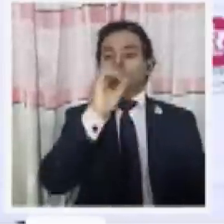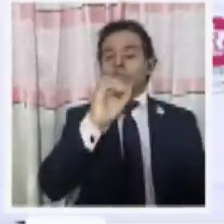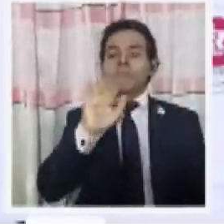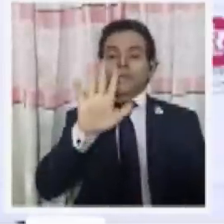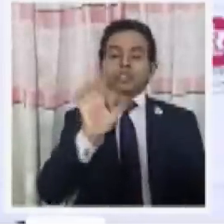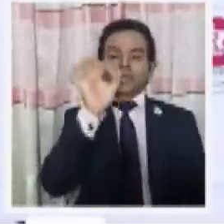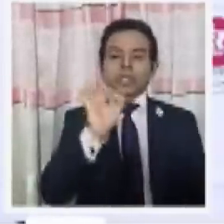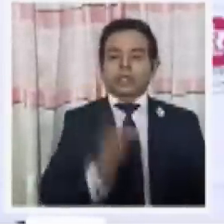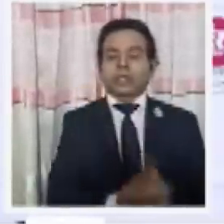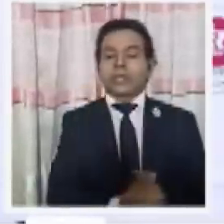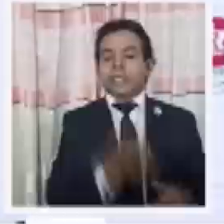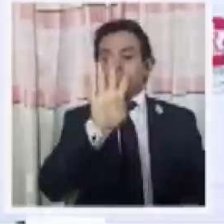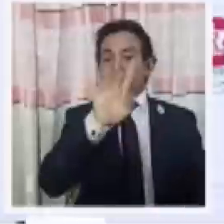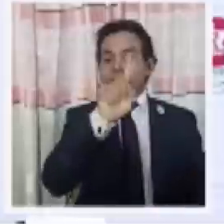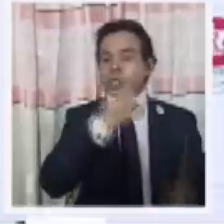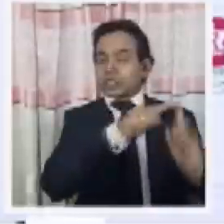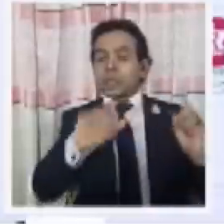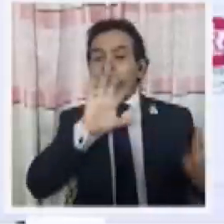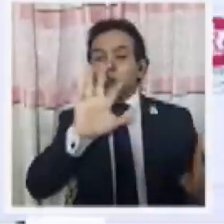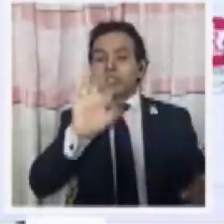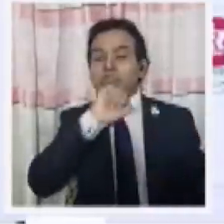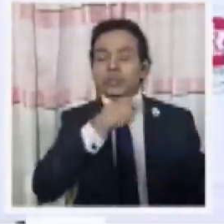21 থেকে 30 বছরের 3.14%,